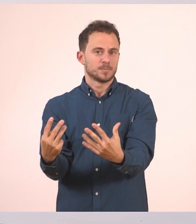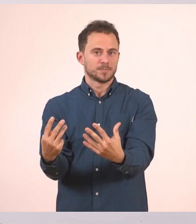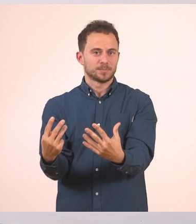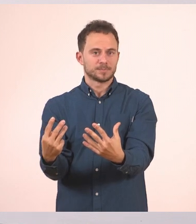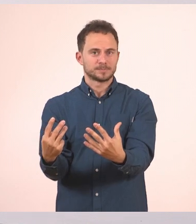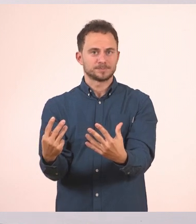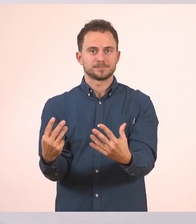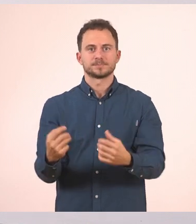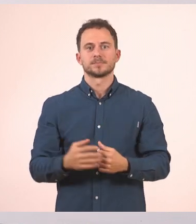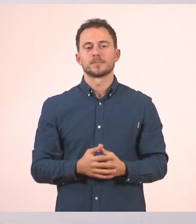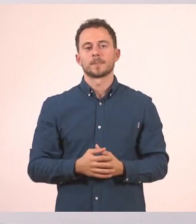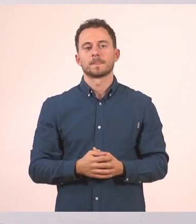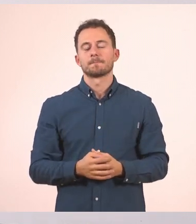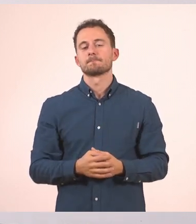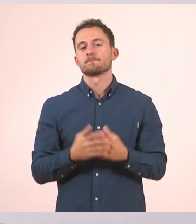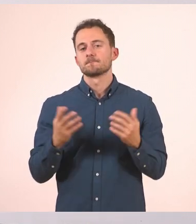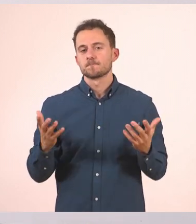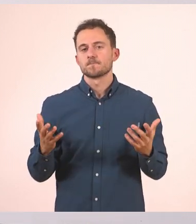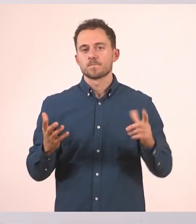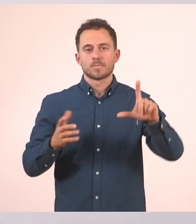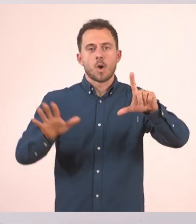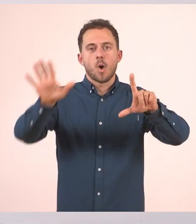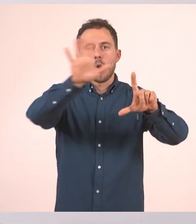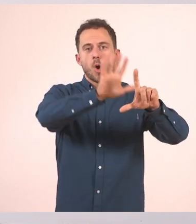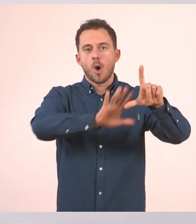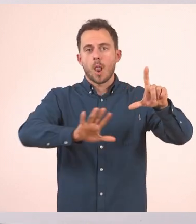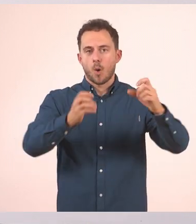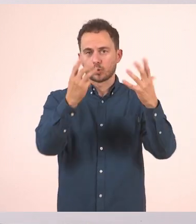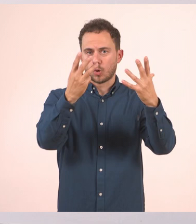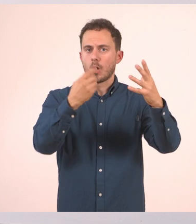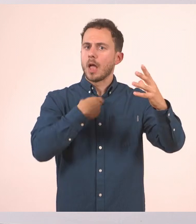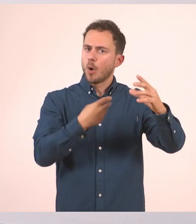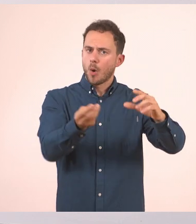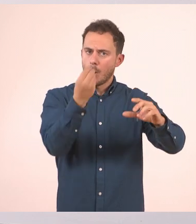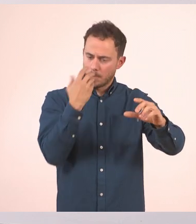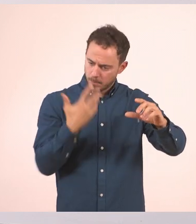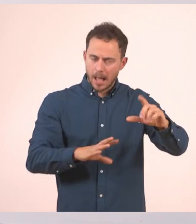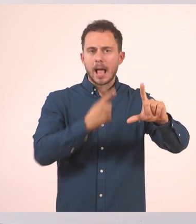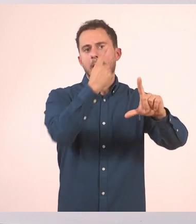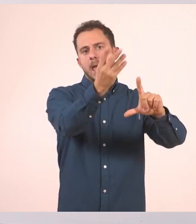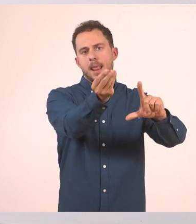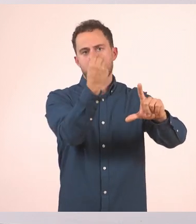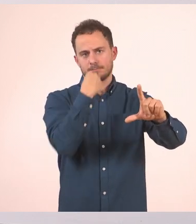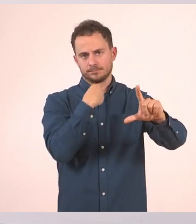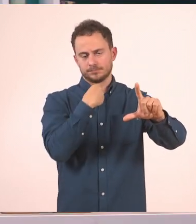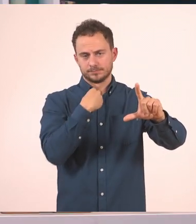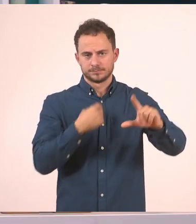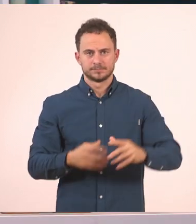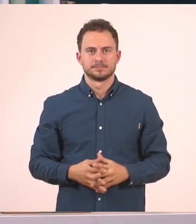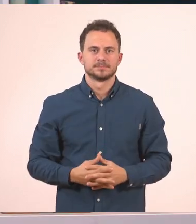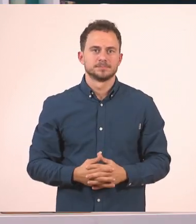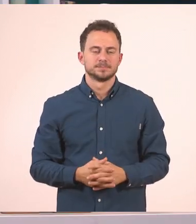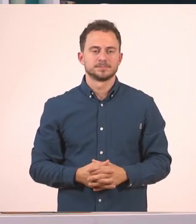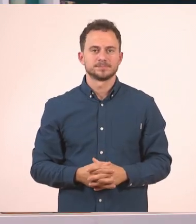της πίτσας. Άρα το κομμάτι αυτό αποτελεί το 1/8 της πίτσας.